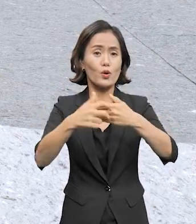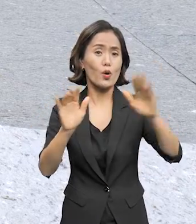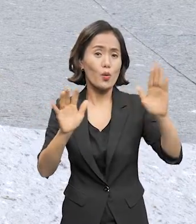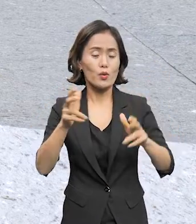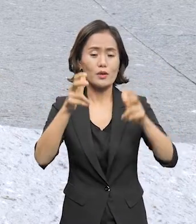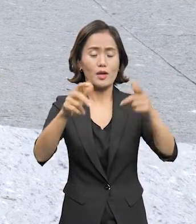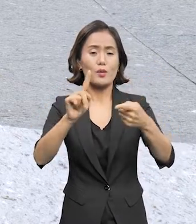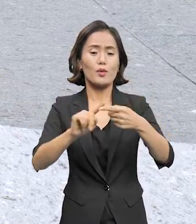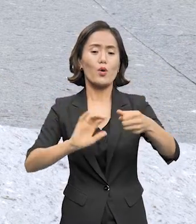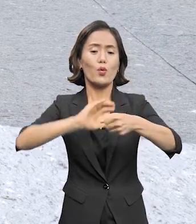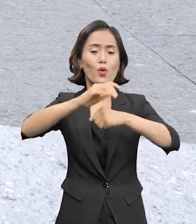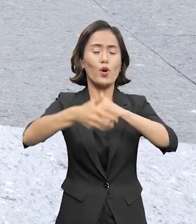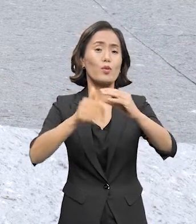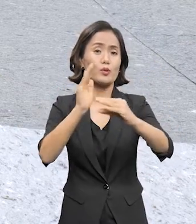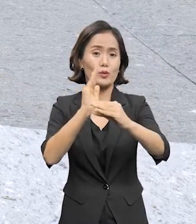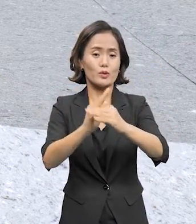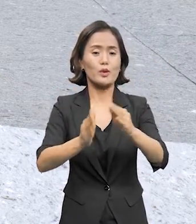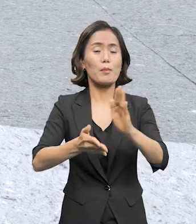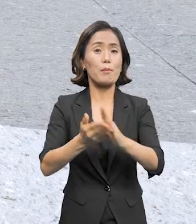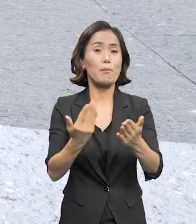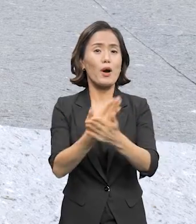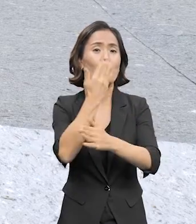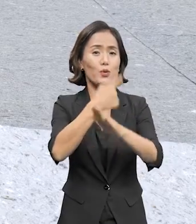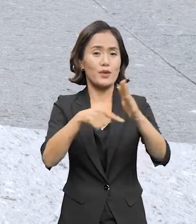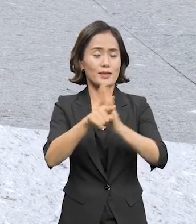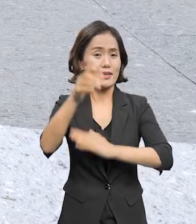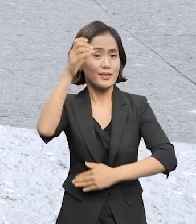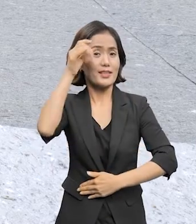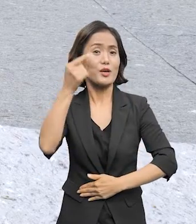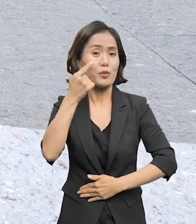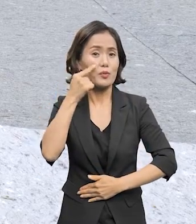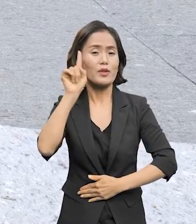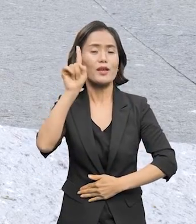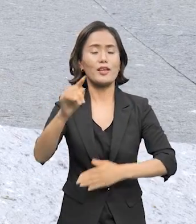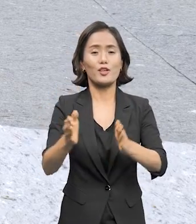마이크로 의료 로봇 산업 글로벌 허브 도시로 발돋움하길